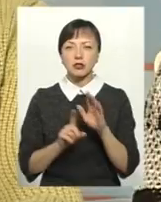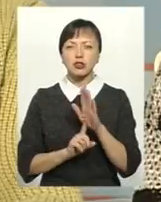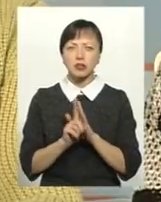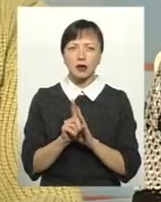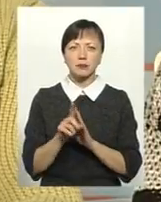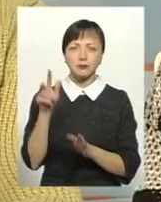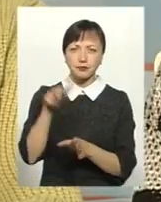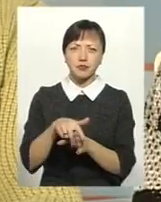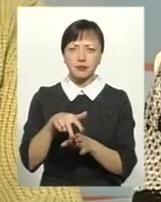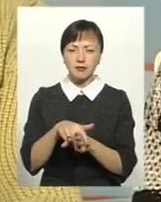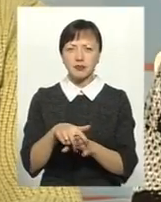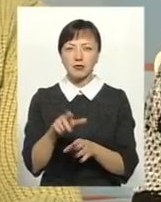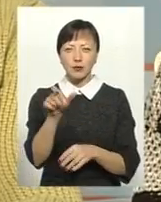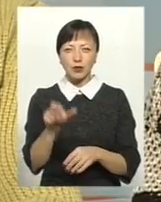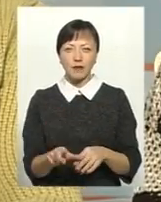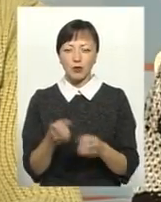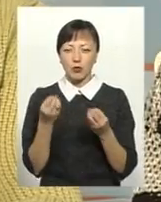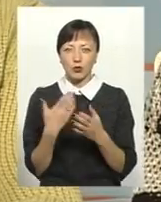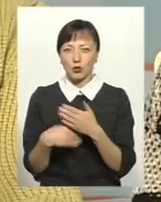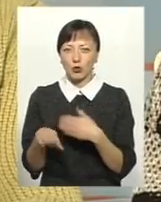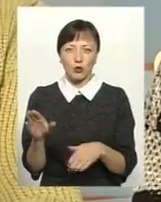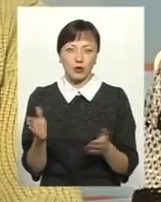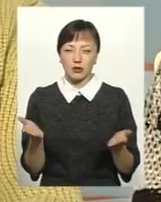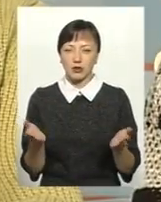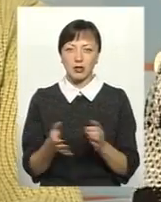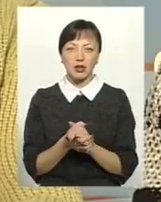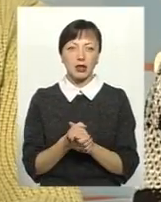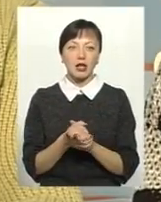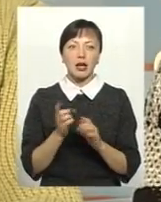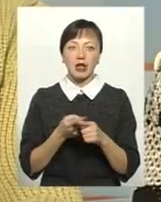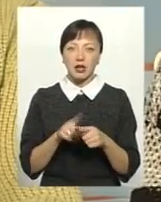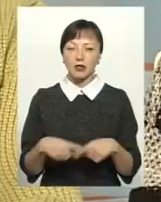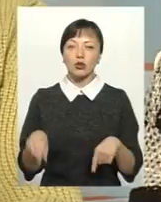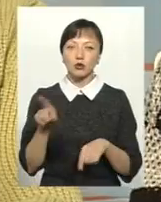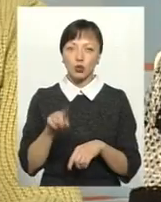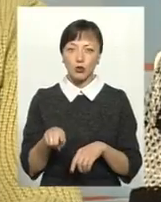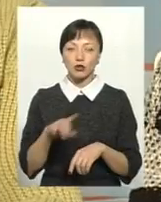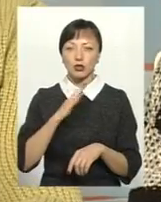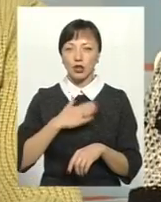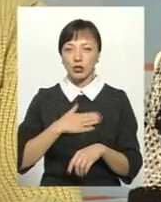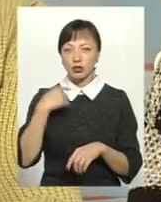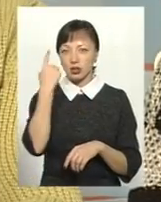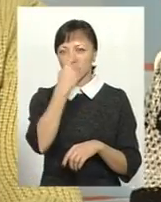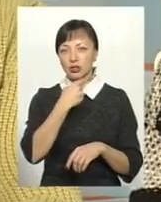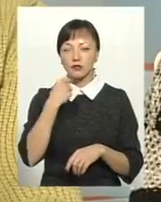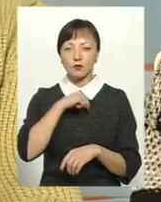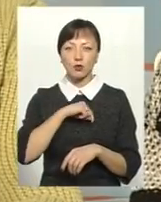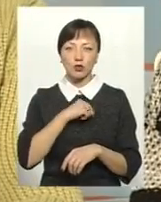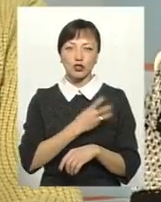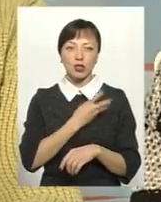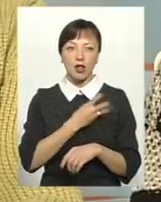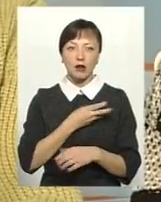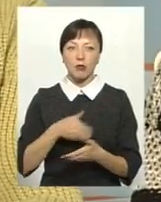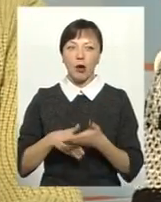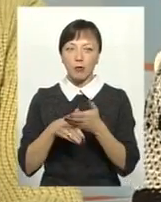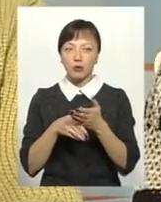начинаем давить, и человек просто уходит, не получив услуги. И это тоже наше личное внутреннее желание